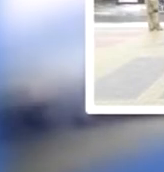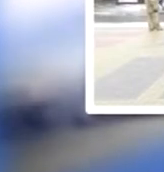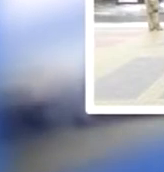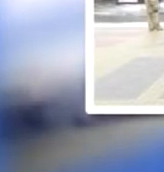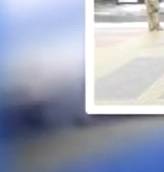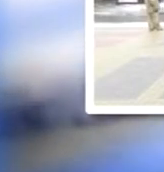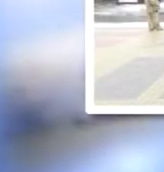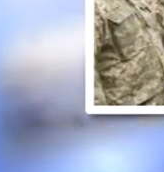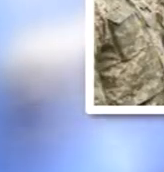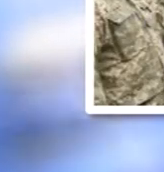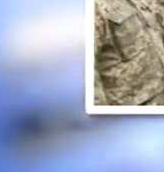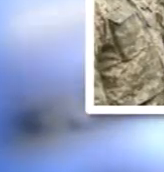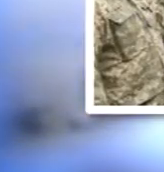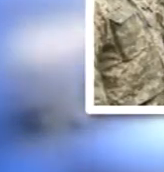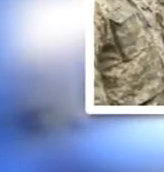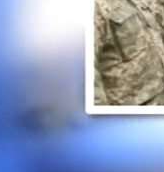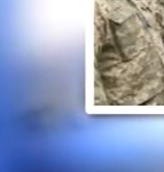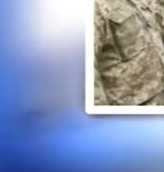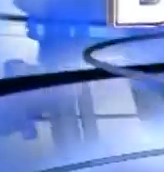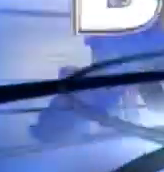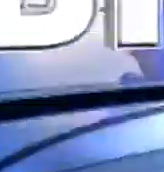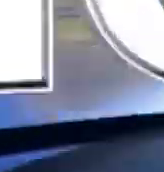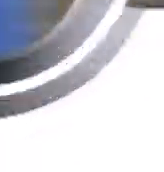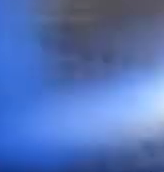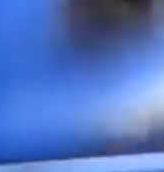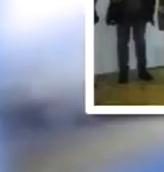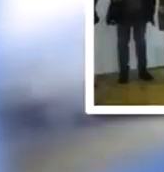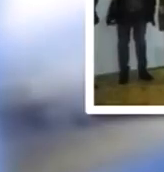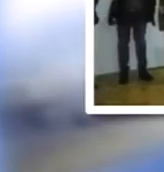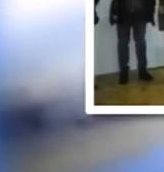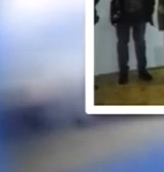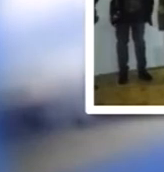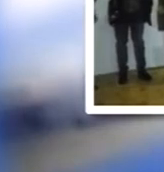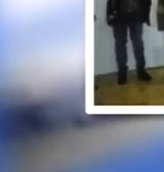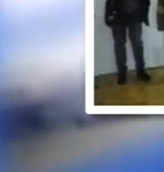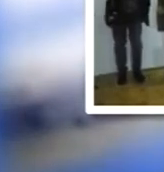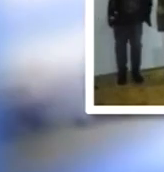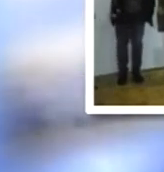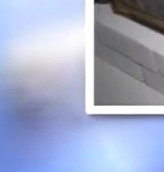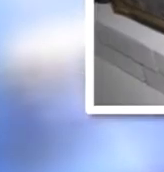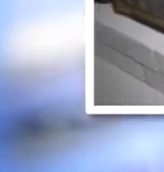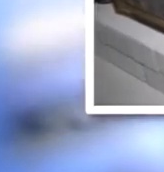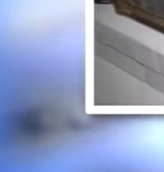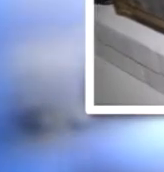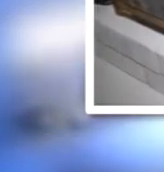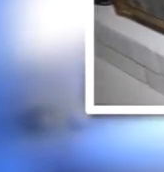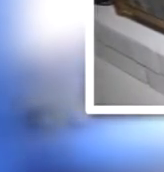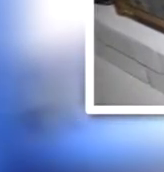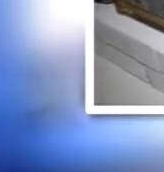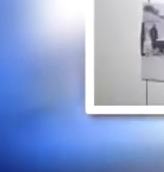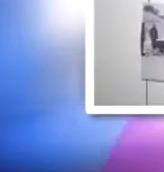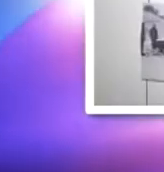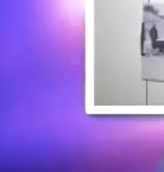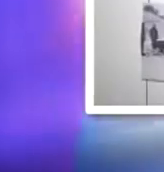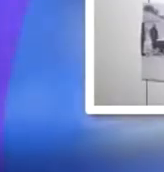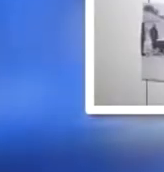На Тернопільщині відзначили День Збройних сил України. На території військової частини Тернопільської артилерійської бригади